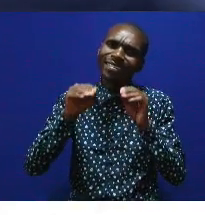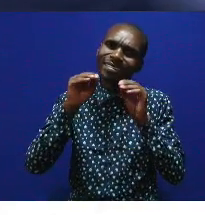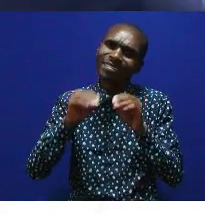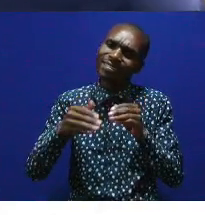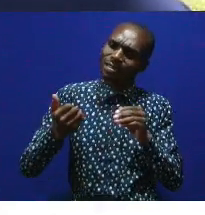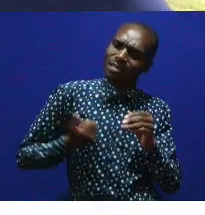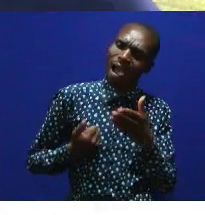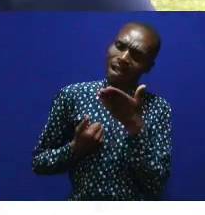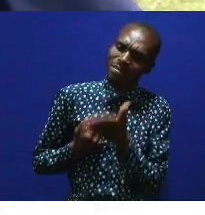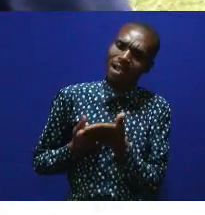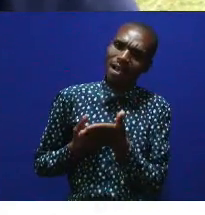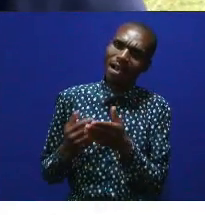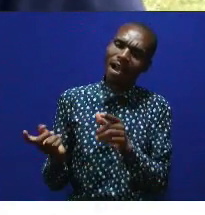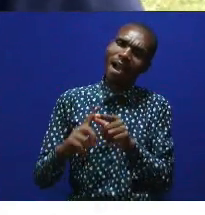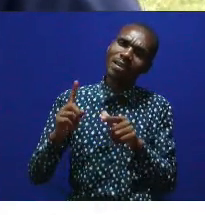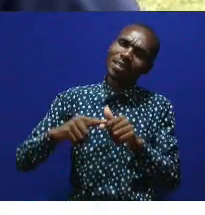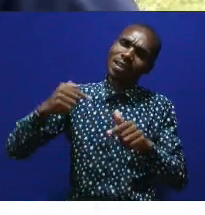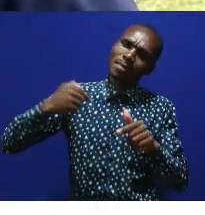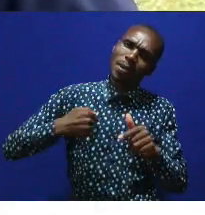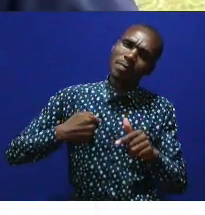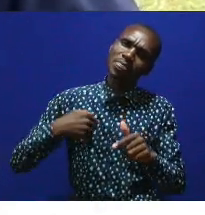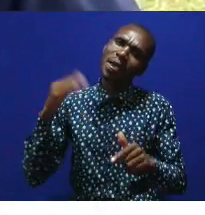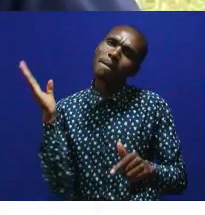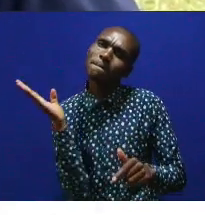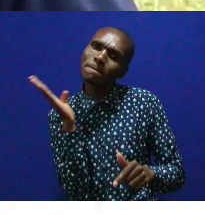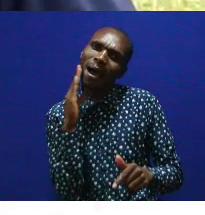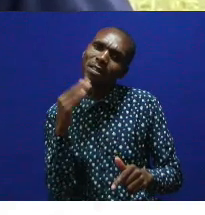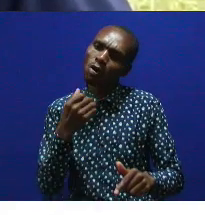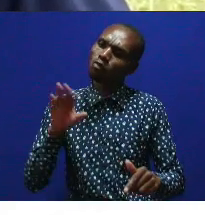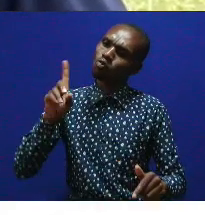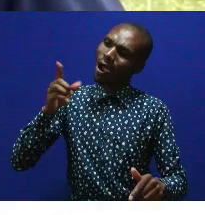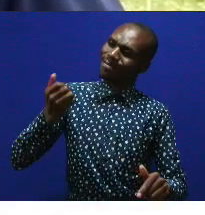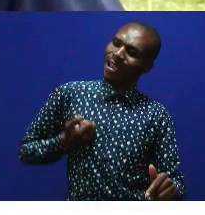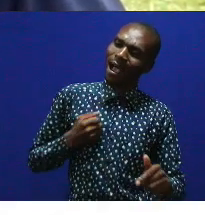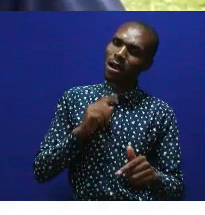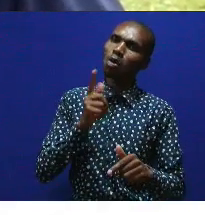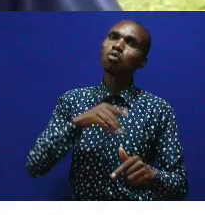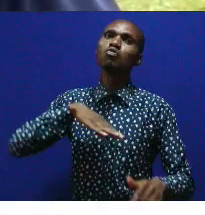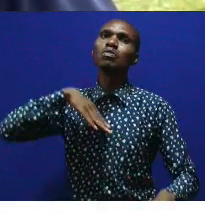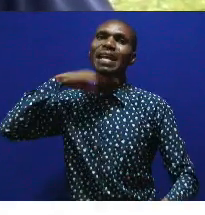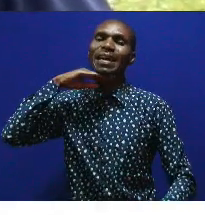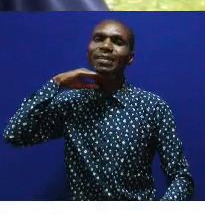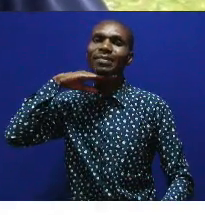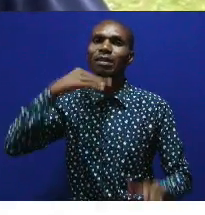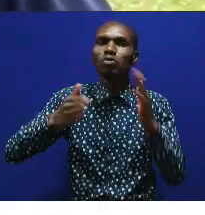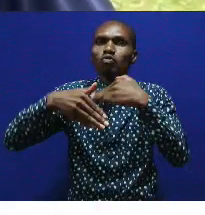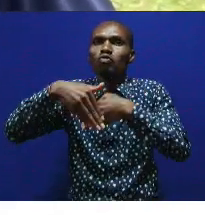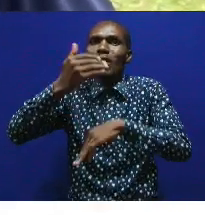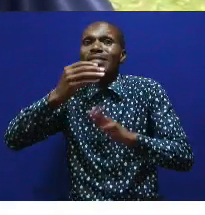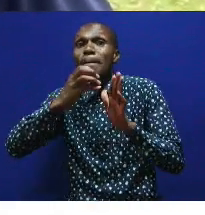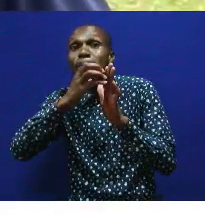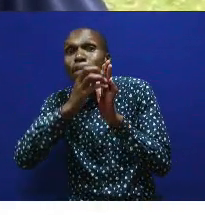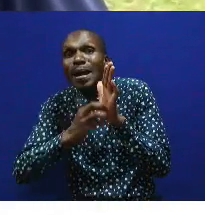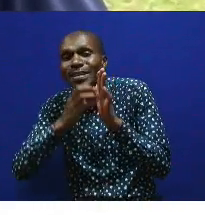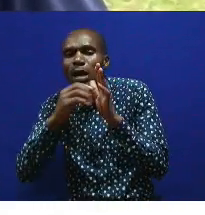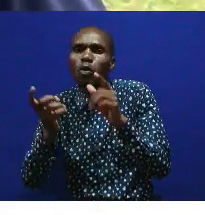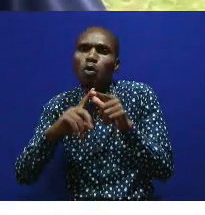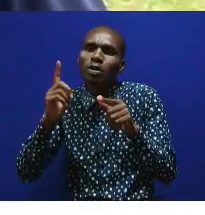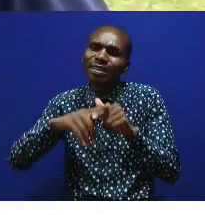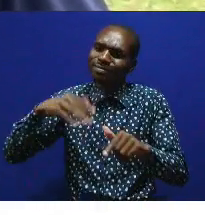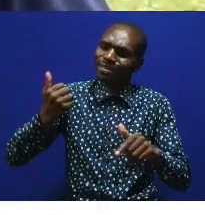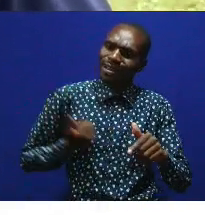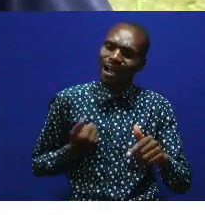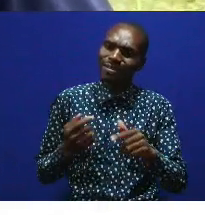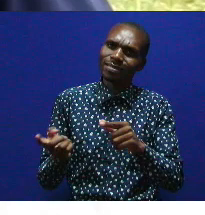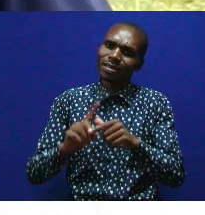m Mimi ni mamai mwenyeame huko machakos mtoto wanguich